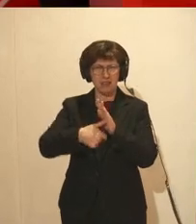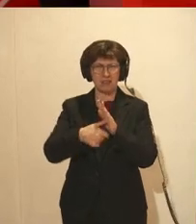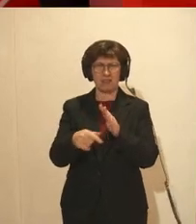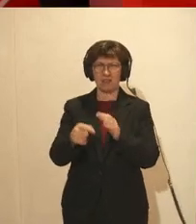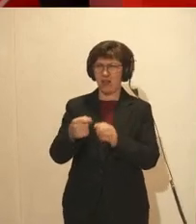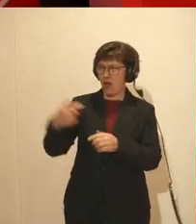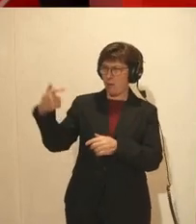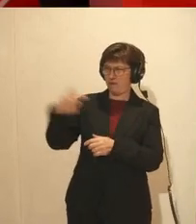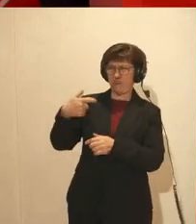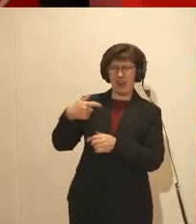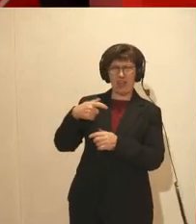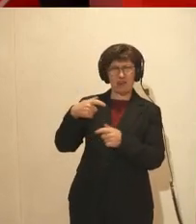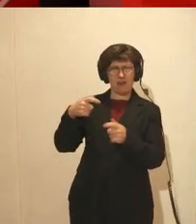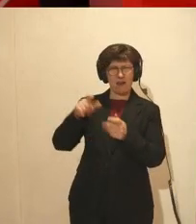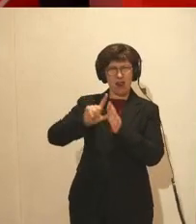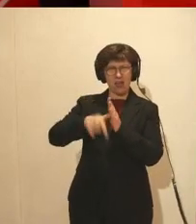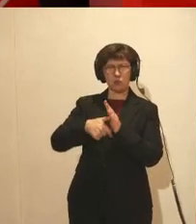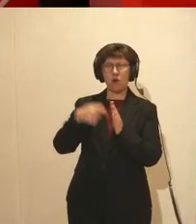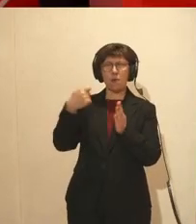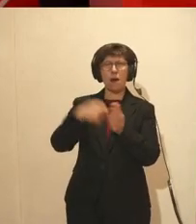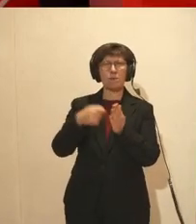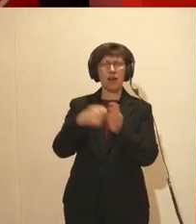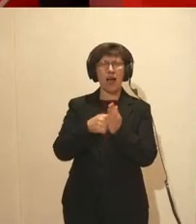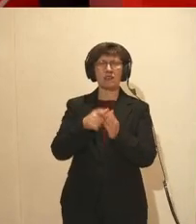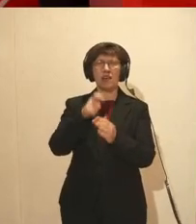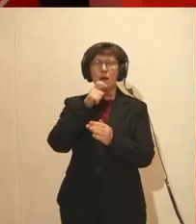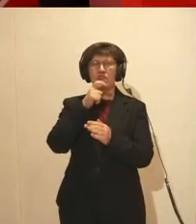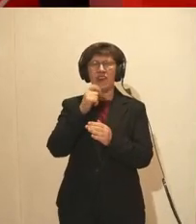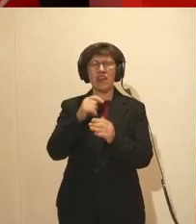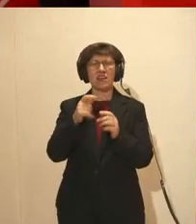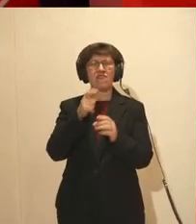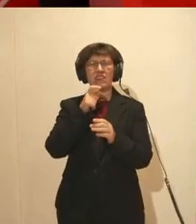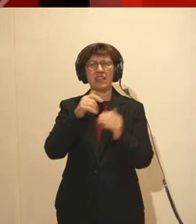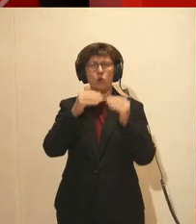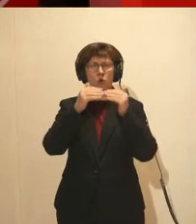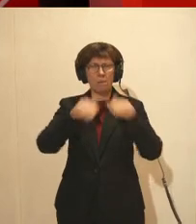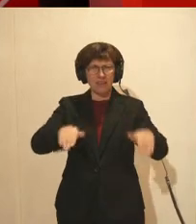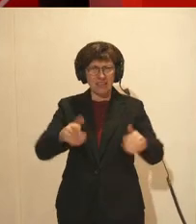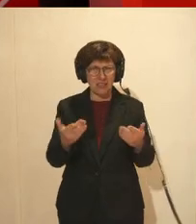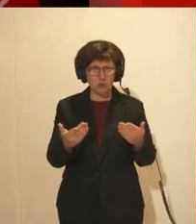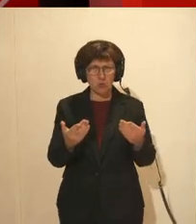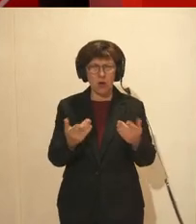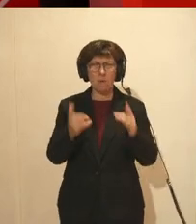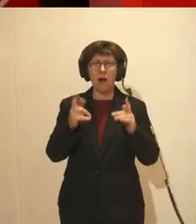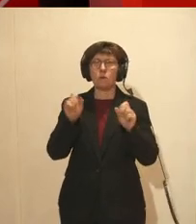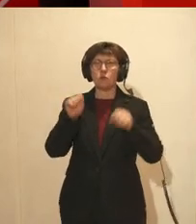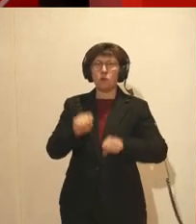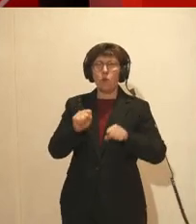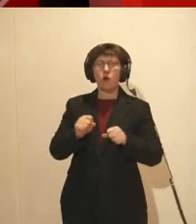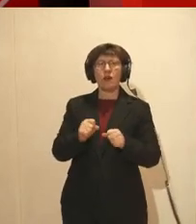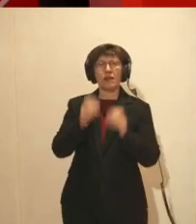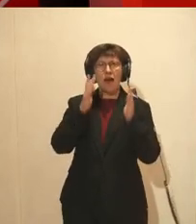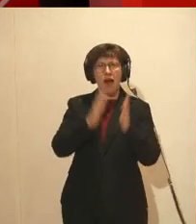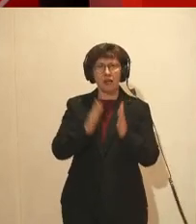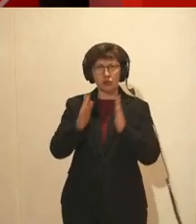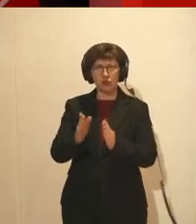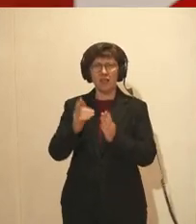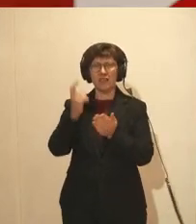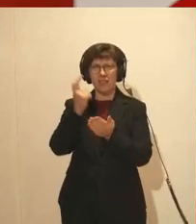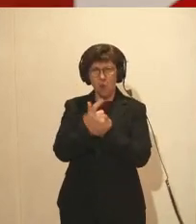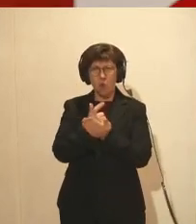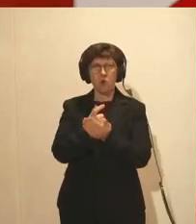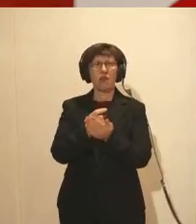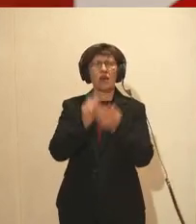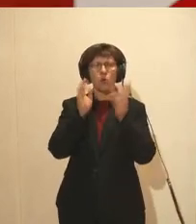aber indem wir die preise für die pflegeversicherung begrenzen aber es muss möglich sein dass es ordentliche löhne gibt und gute arbeitsbedingungen